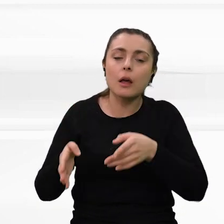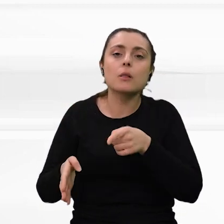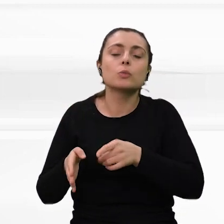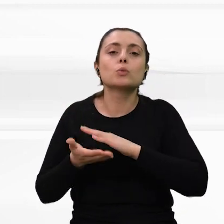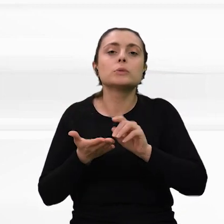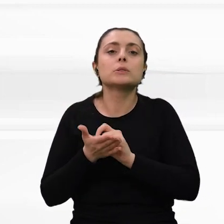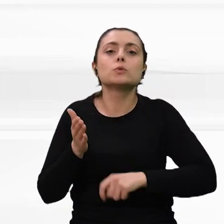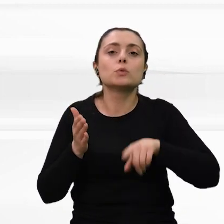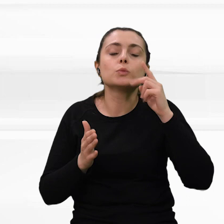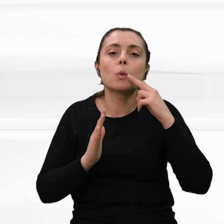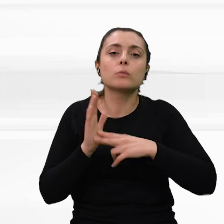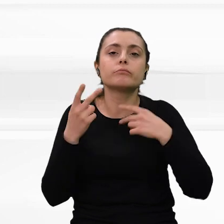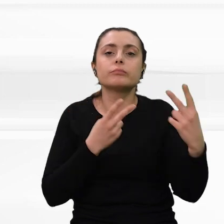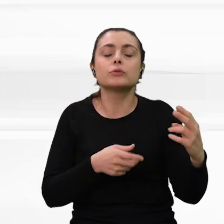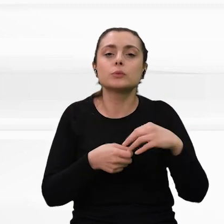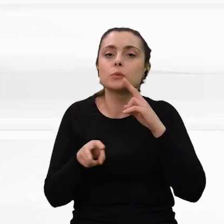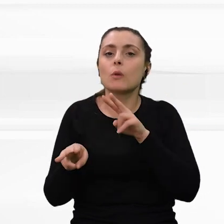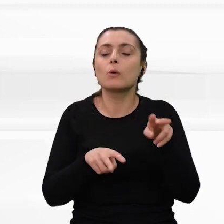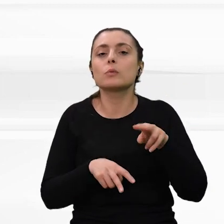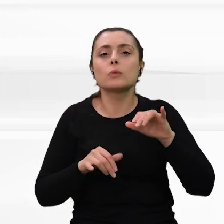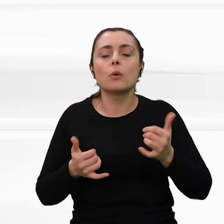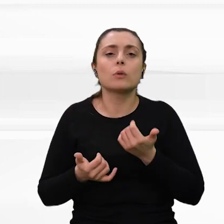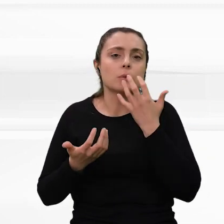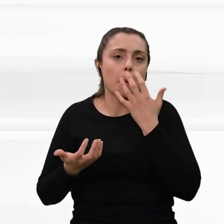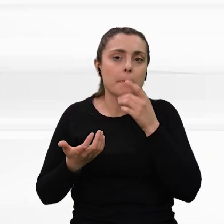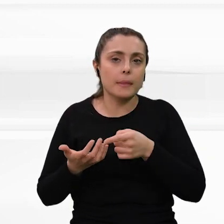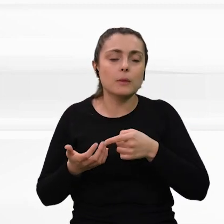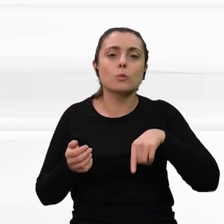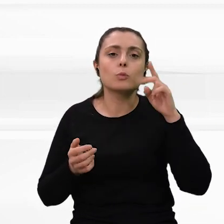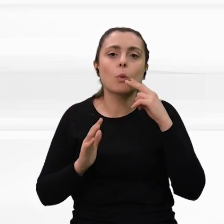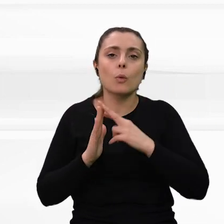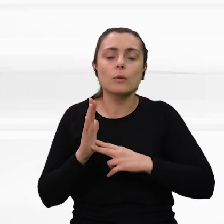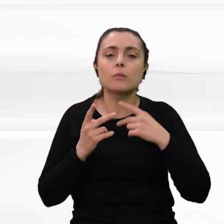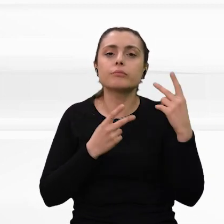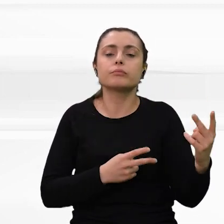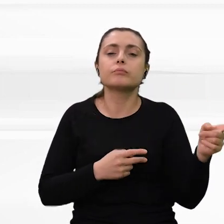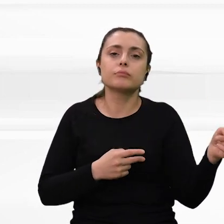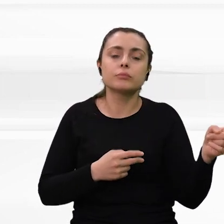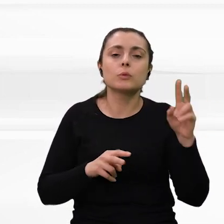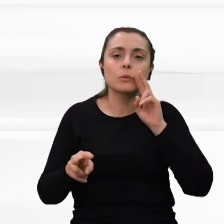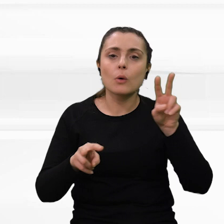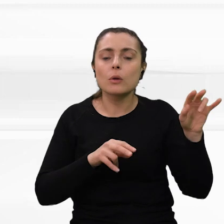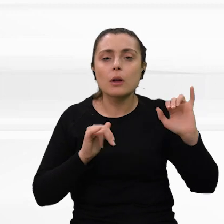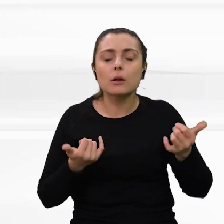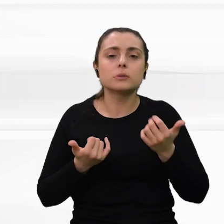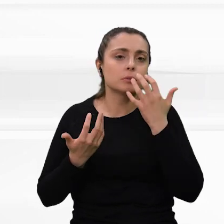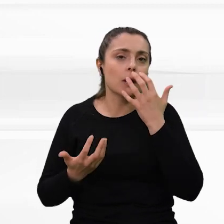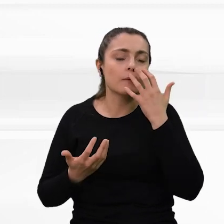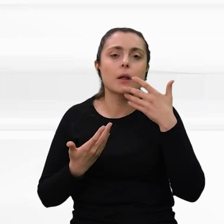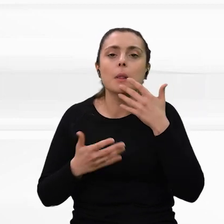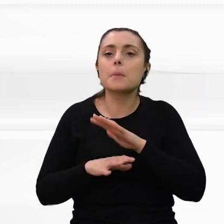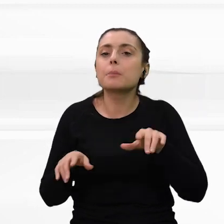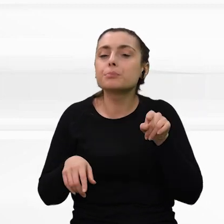iten şey düzyazının günümüz okulları tarafından gördüğü yoğur adettir günümüz okurları tarafından gördüğü yoğun rağbet